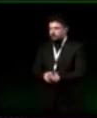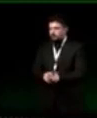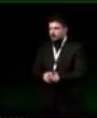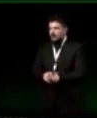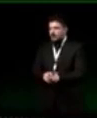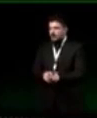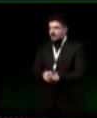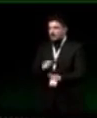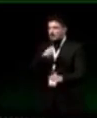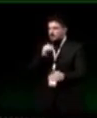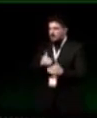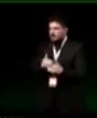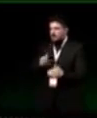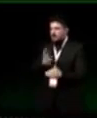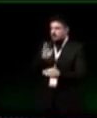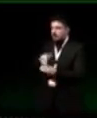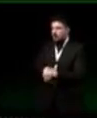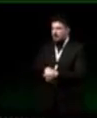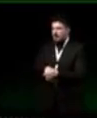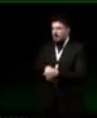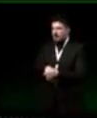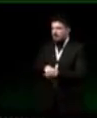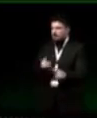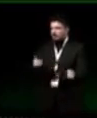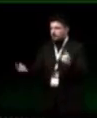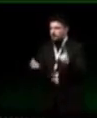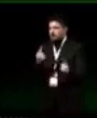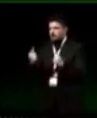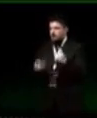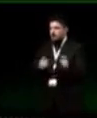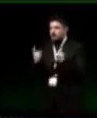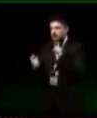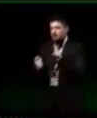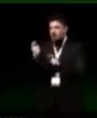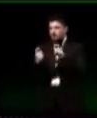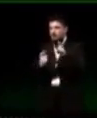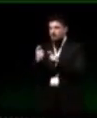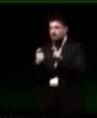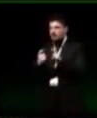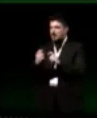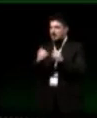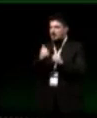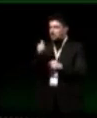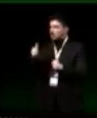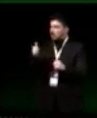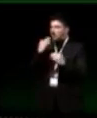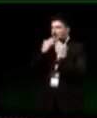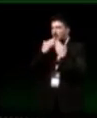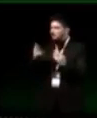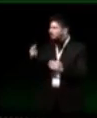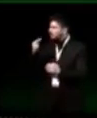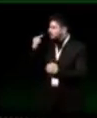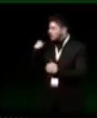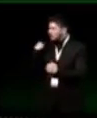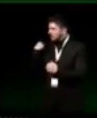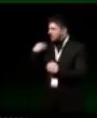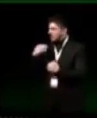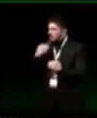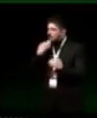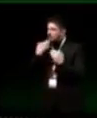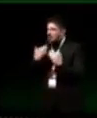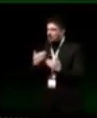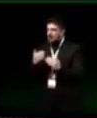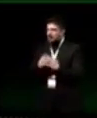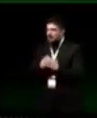di superare questa stagione di discussione con la gratitudine di chi guardando il passato non ha che da